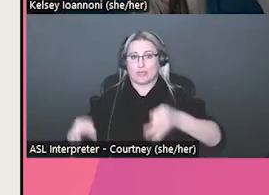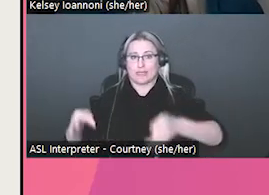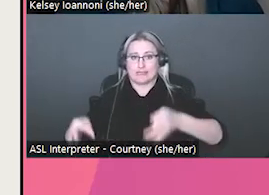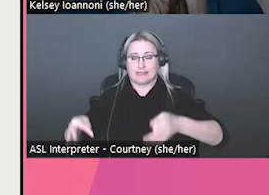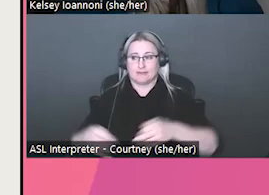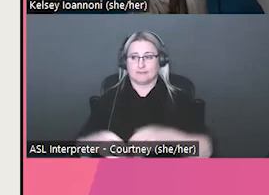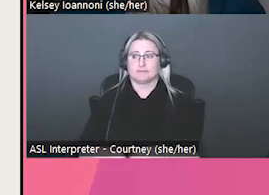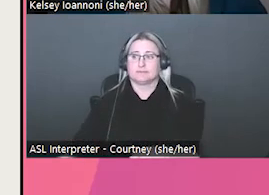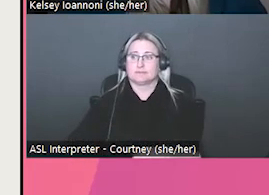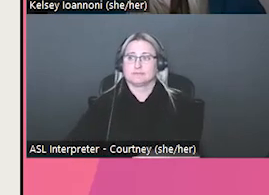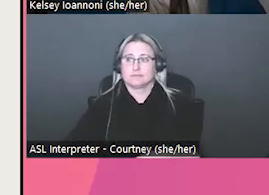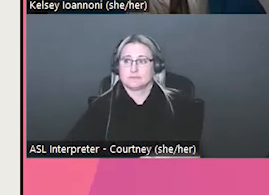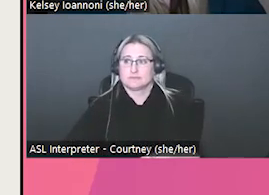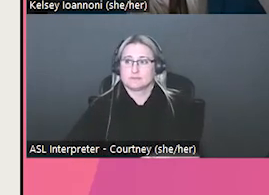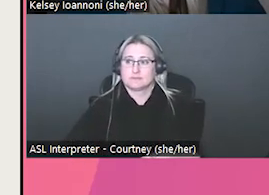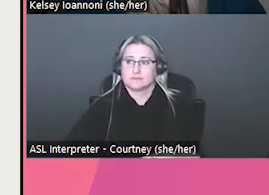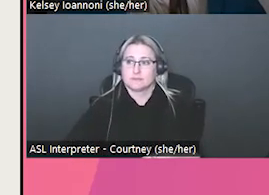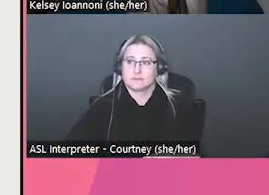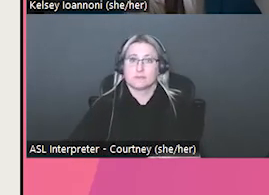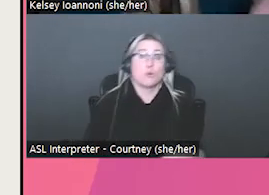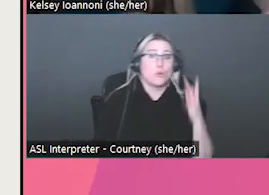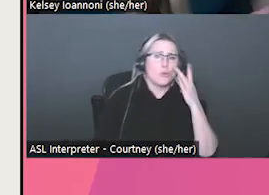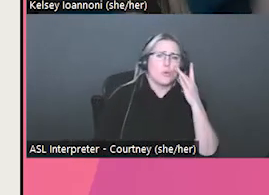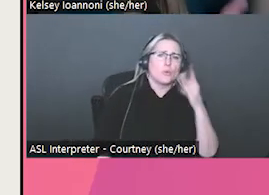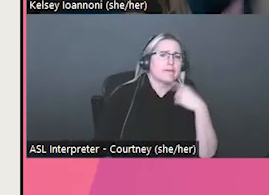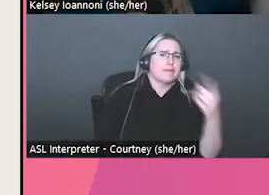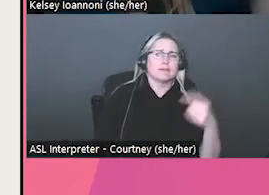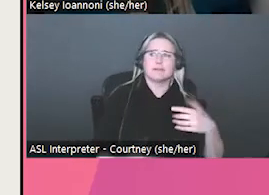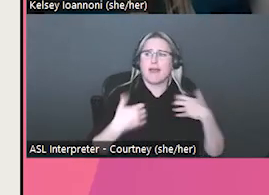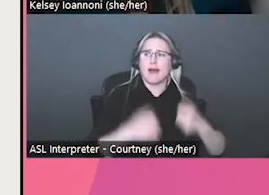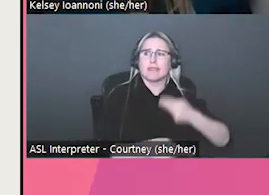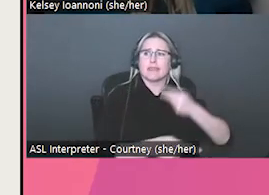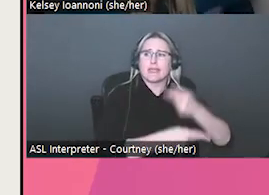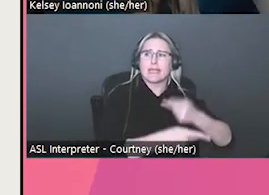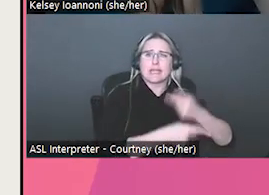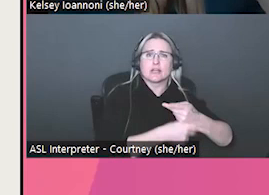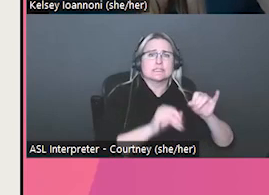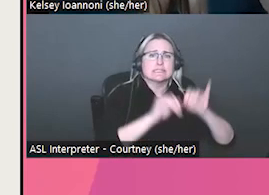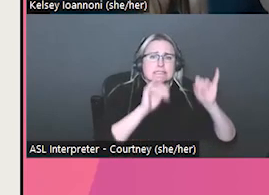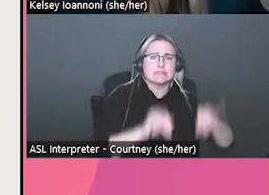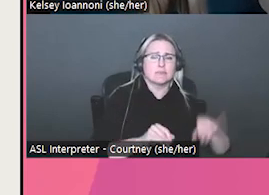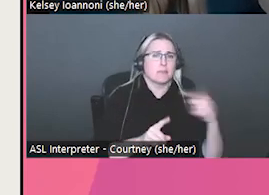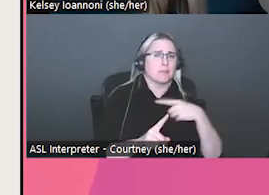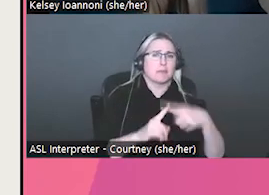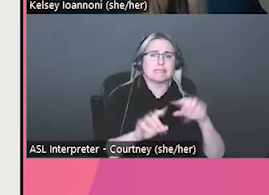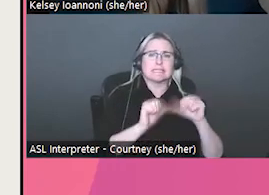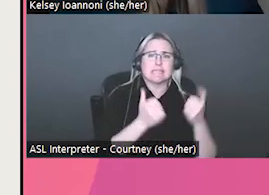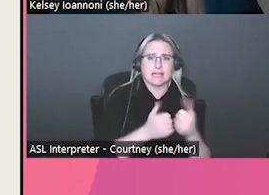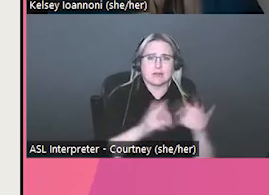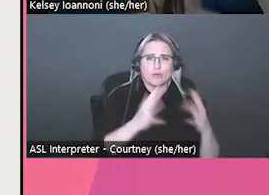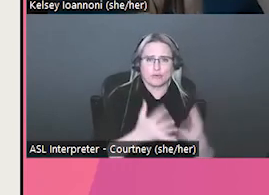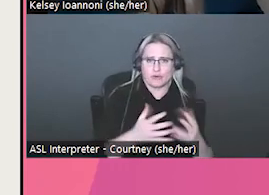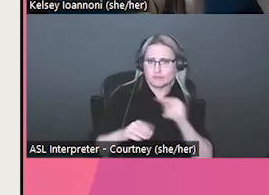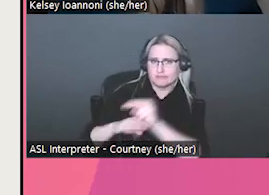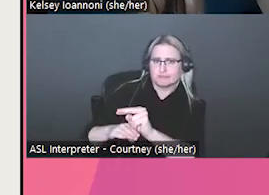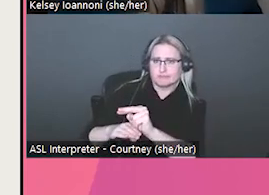le poids de leur enfant. Et c'est une responsabilité inculquée par la société et par le domaine médical. Et